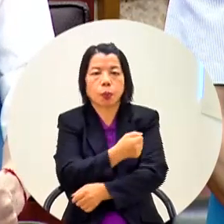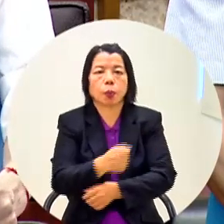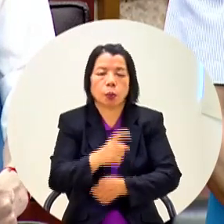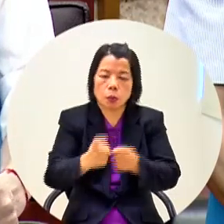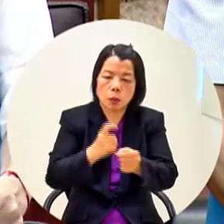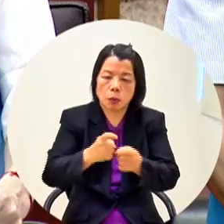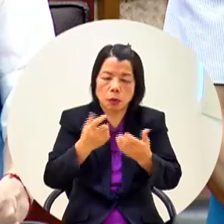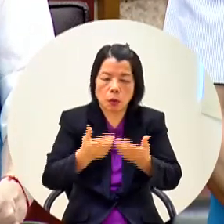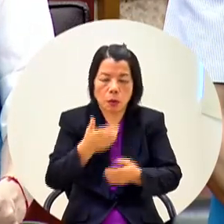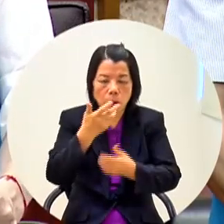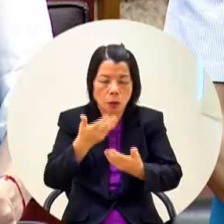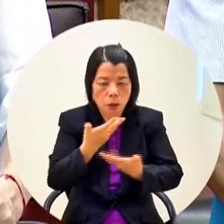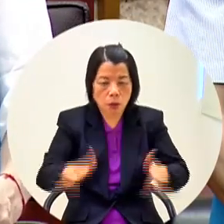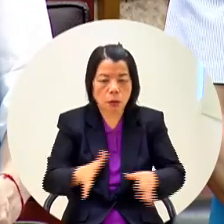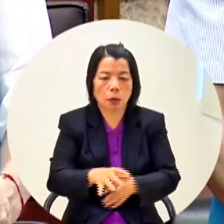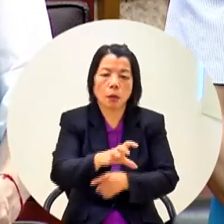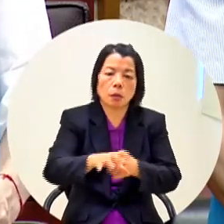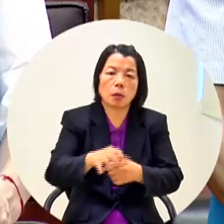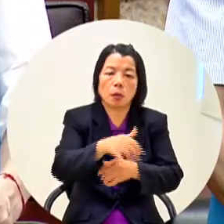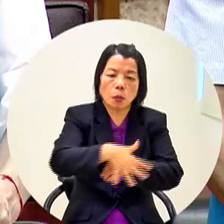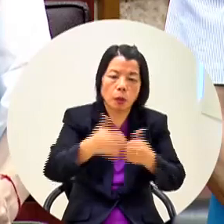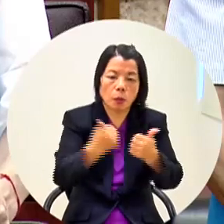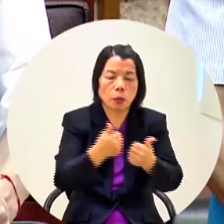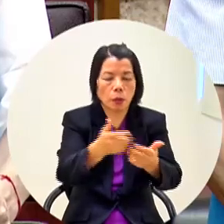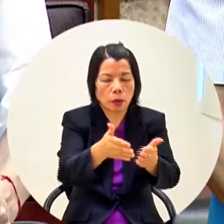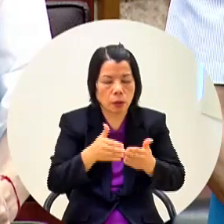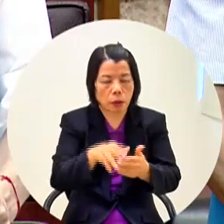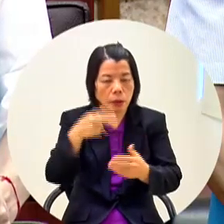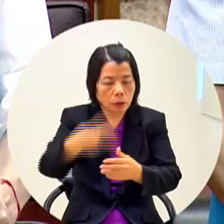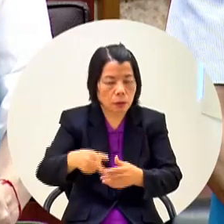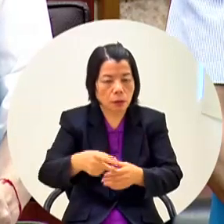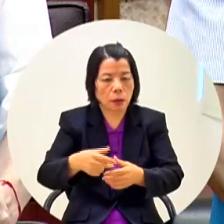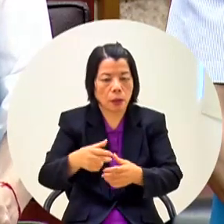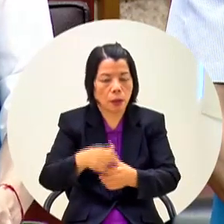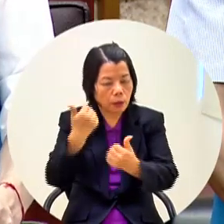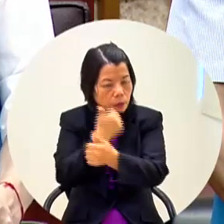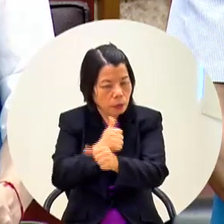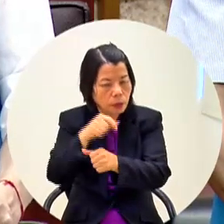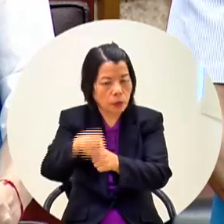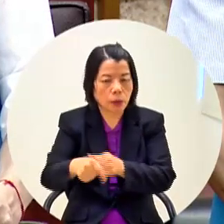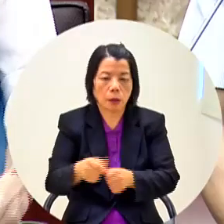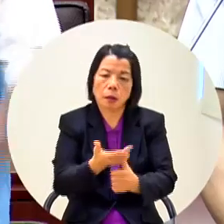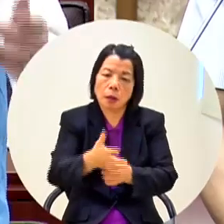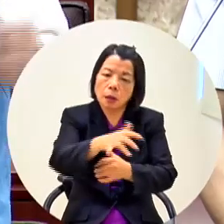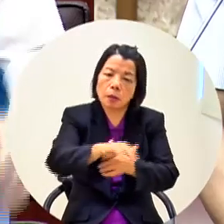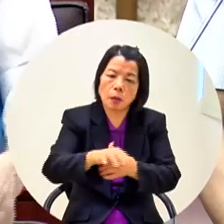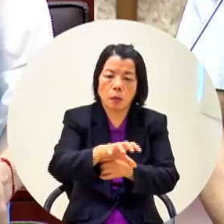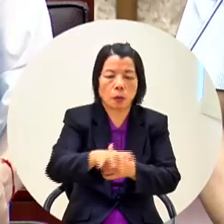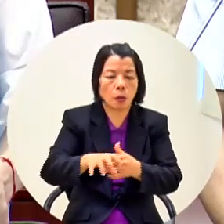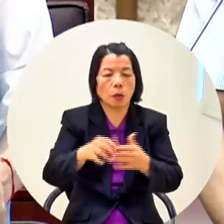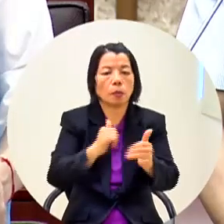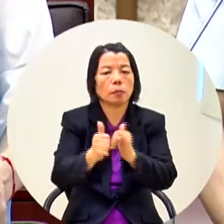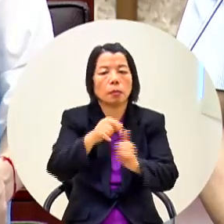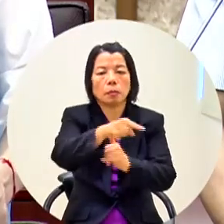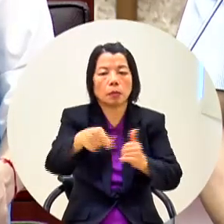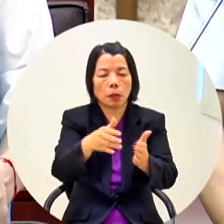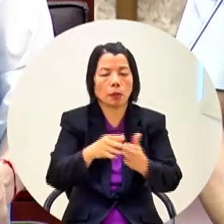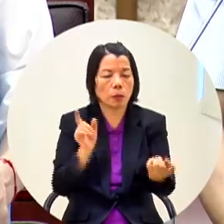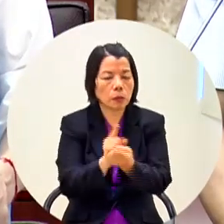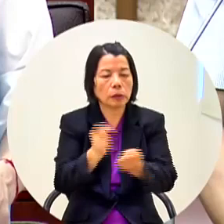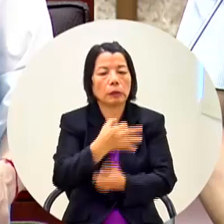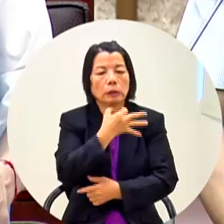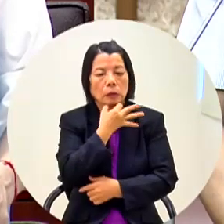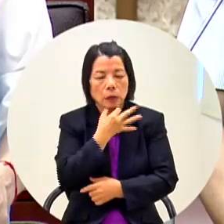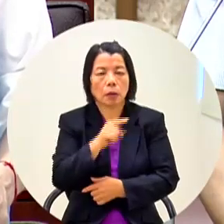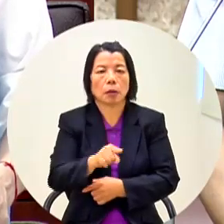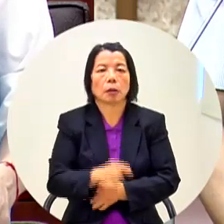能够从宽考量。农民、农业、农村现在面临到非常大的困难。听到您所质询的，